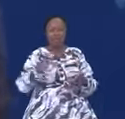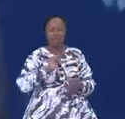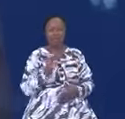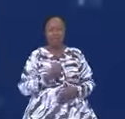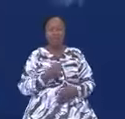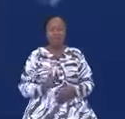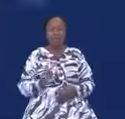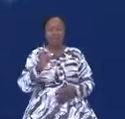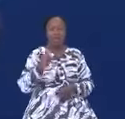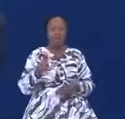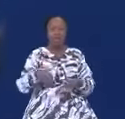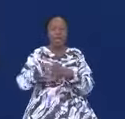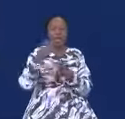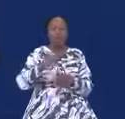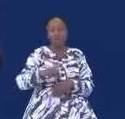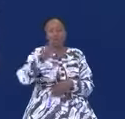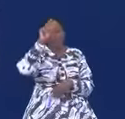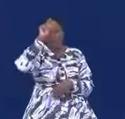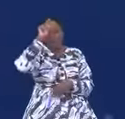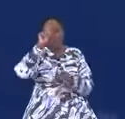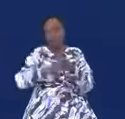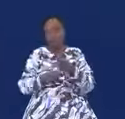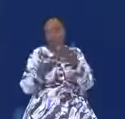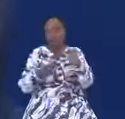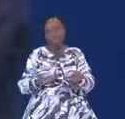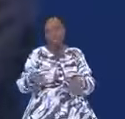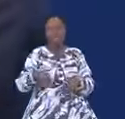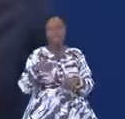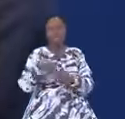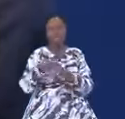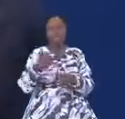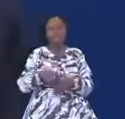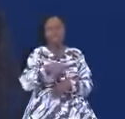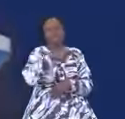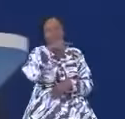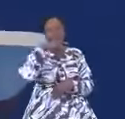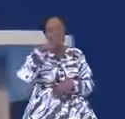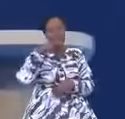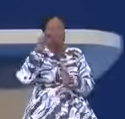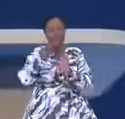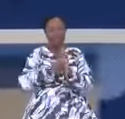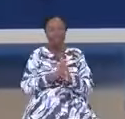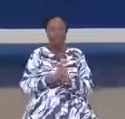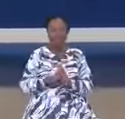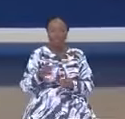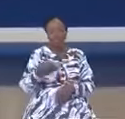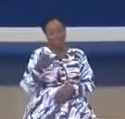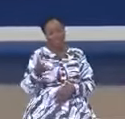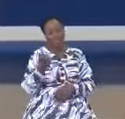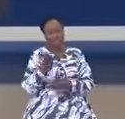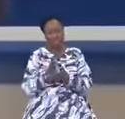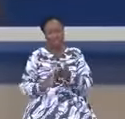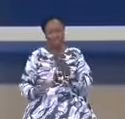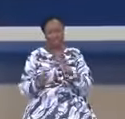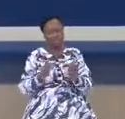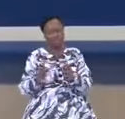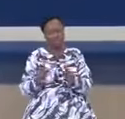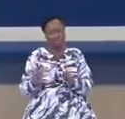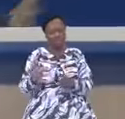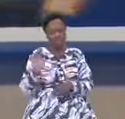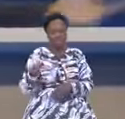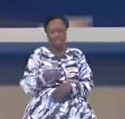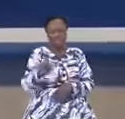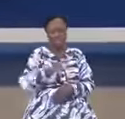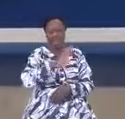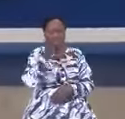dans le désert où il ya des gens ils sont plus proches de la moc de la vie